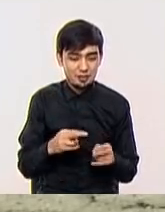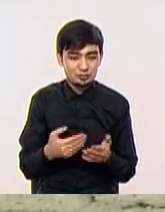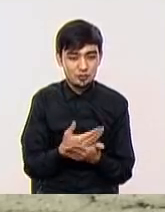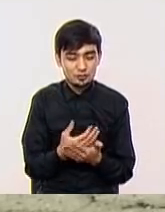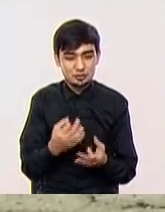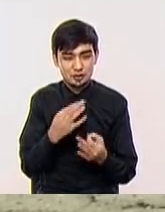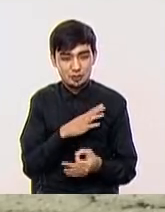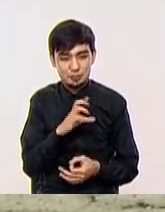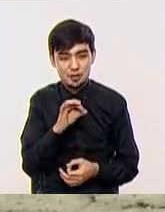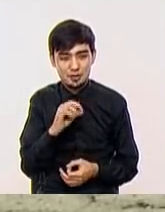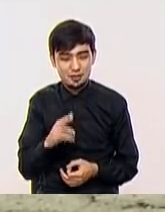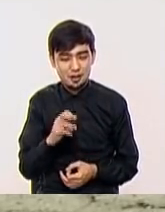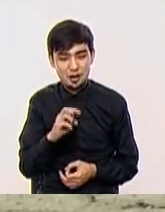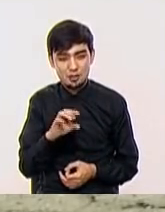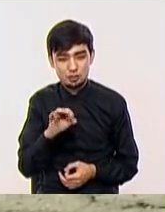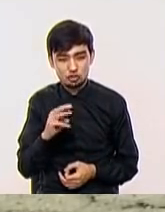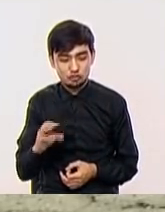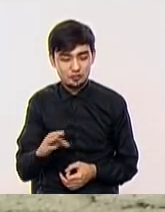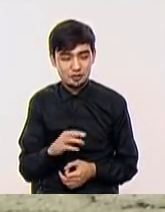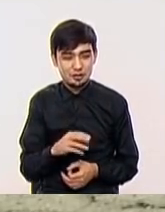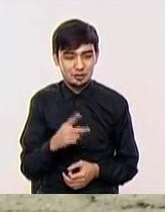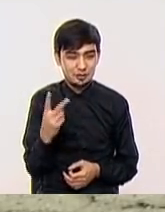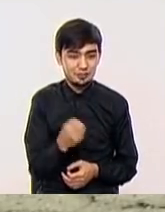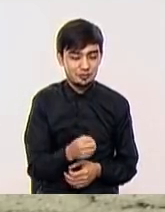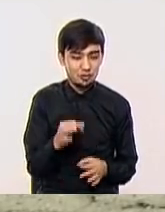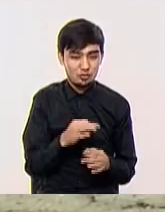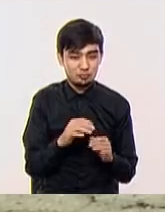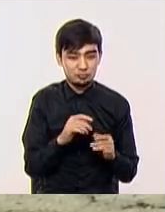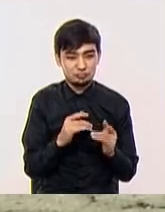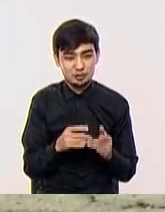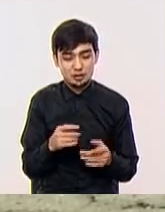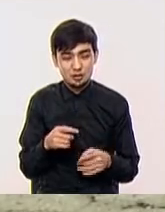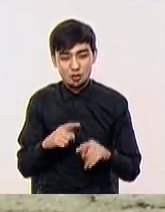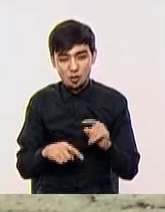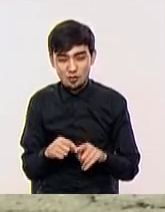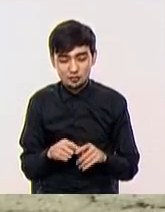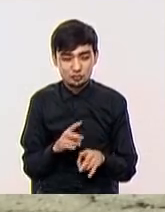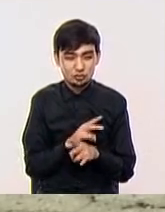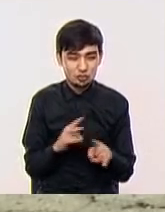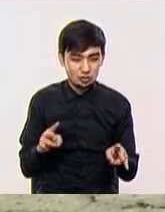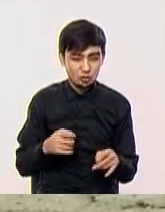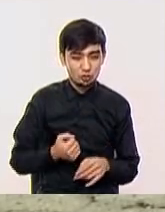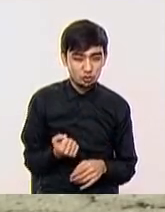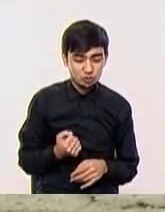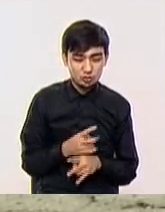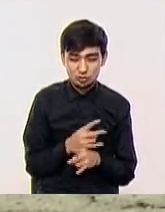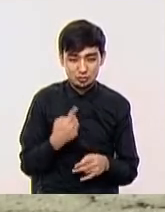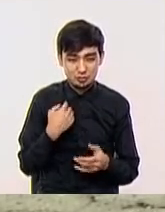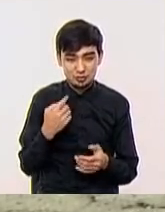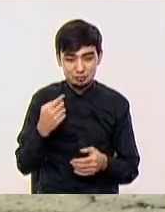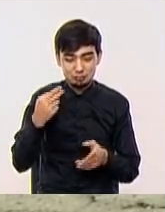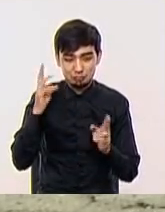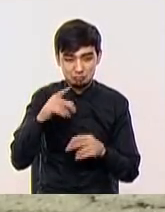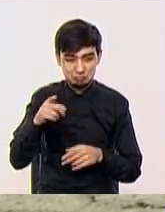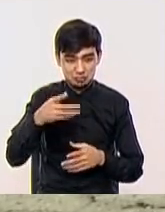сұхбат берген Ерік Әбішев, ауруханада жатқан 2 аптаның ішінде азамат айналасындағы жақындарын, достарын ешкімді